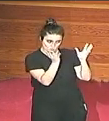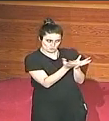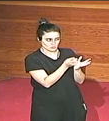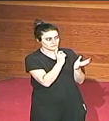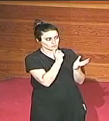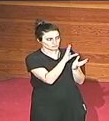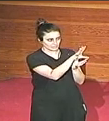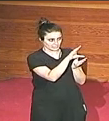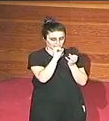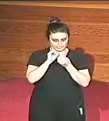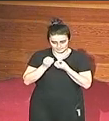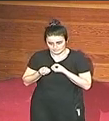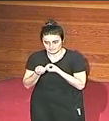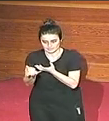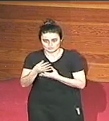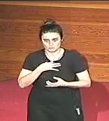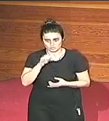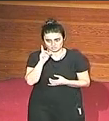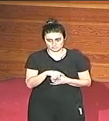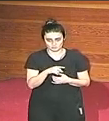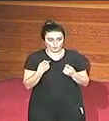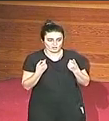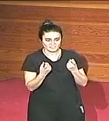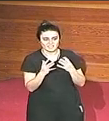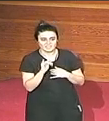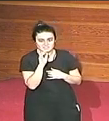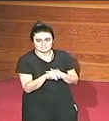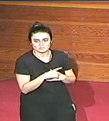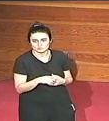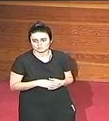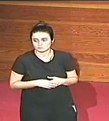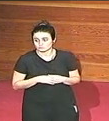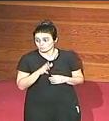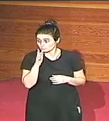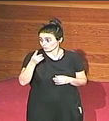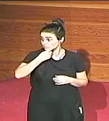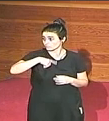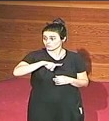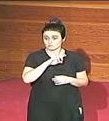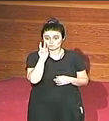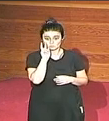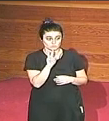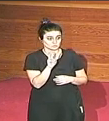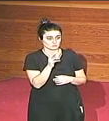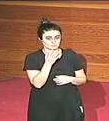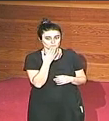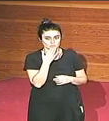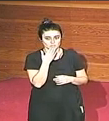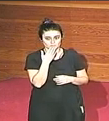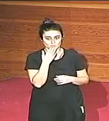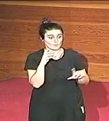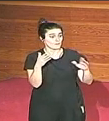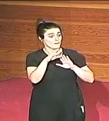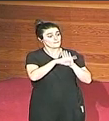hori, kasetaritza hori, edo beharra dagola. Osa, ze hemen guztiok ikusi dugu, pues, mitiko Al Rojo Bibota,